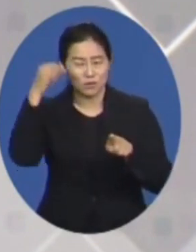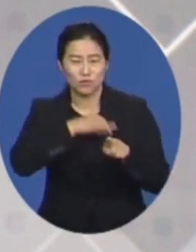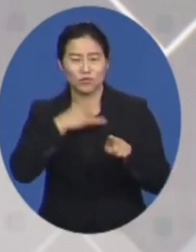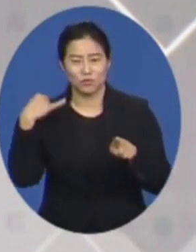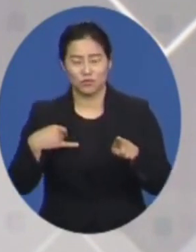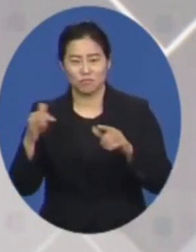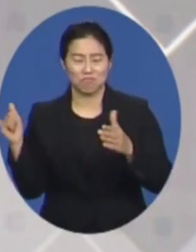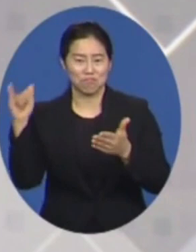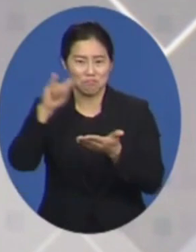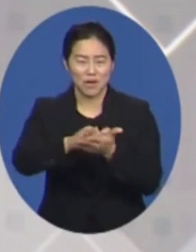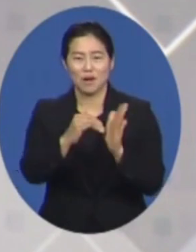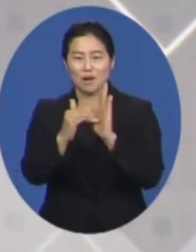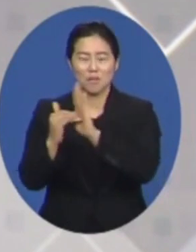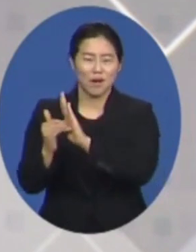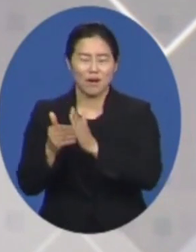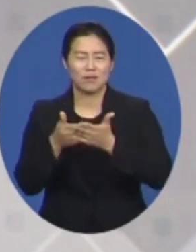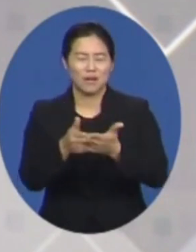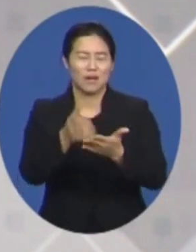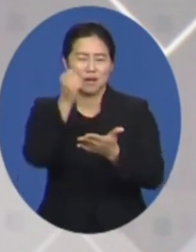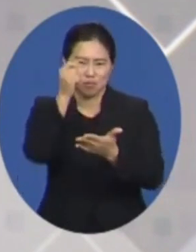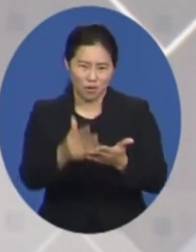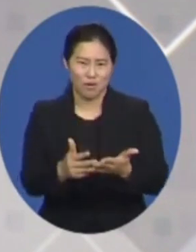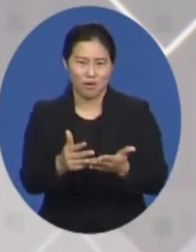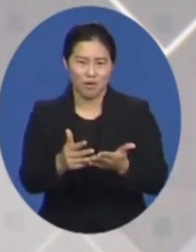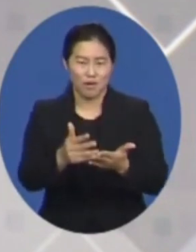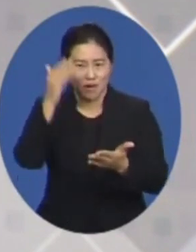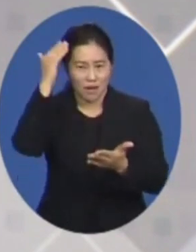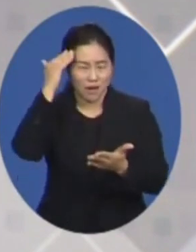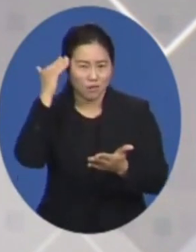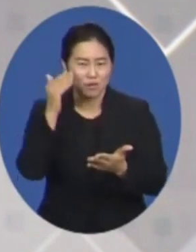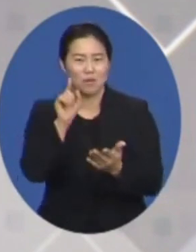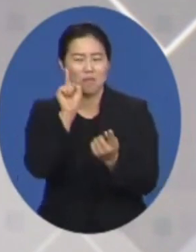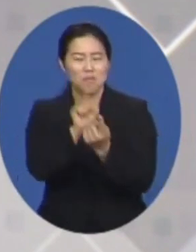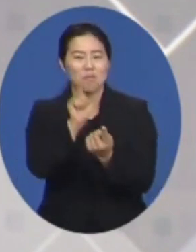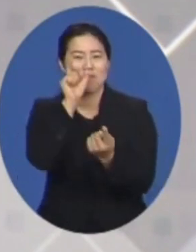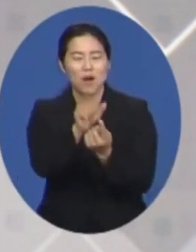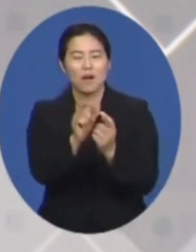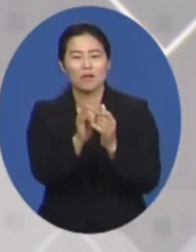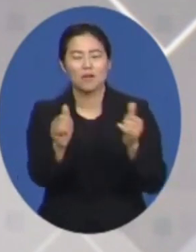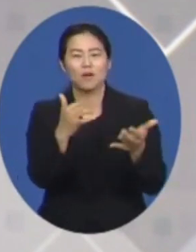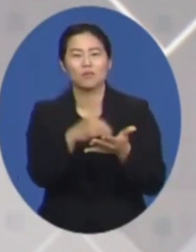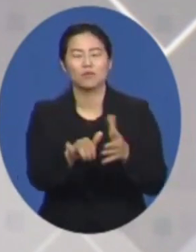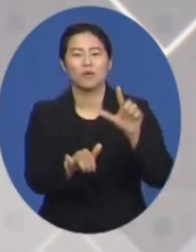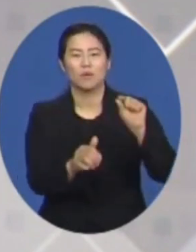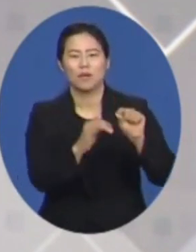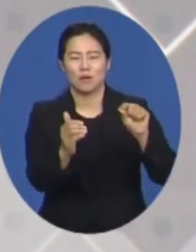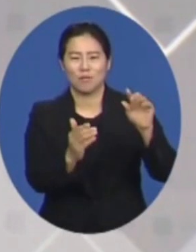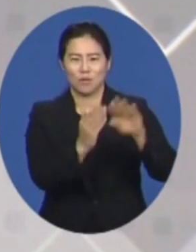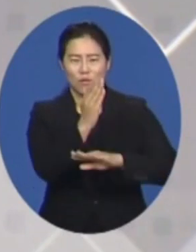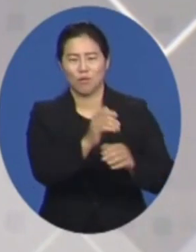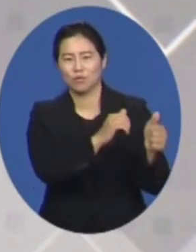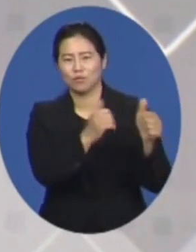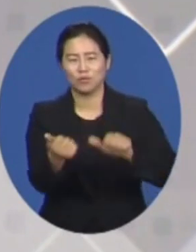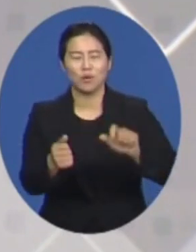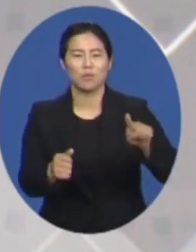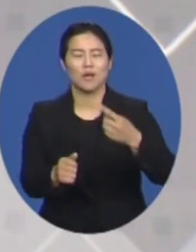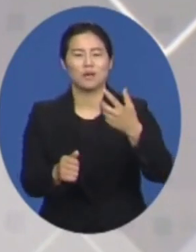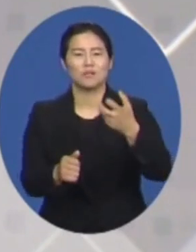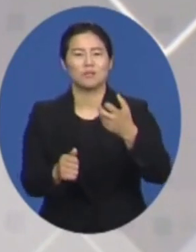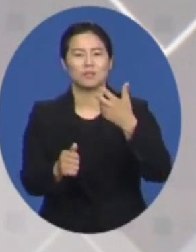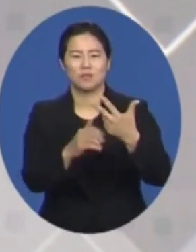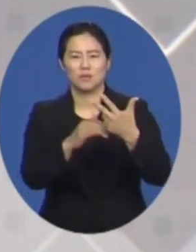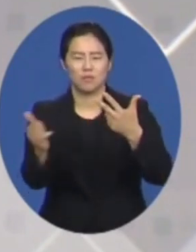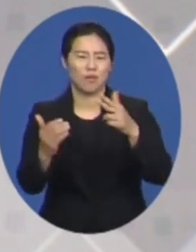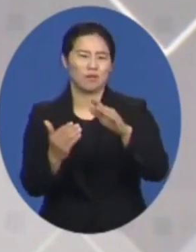했습니다 이렇게 국내에 확진 환자가 1만명이 놓고 사망자가 177 명이